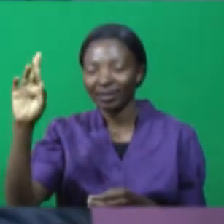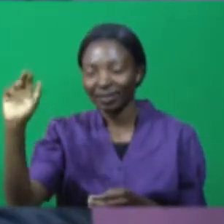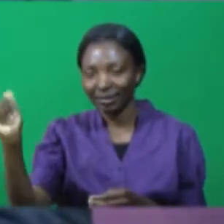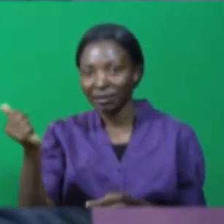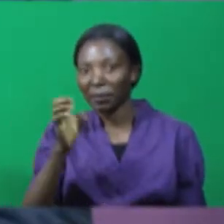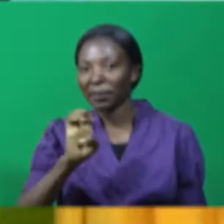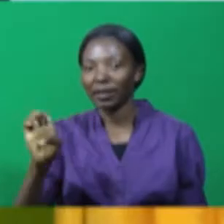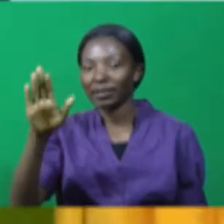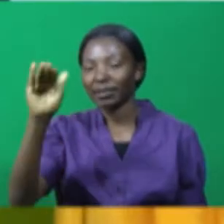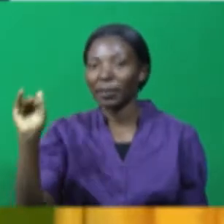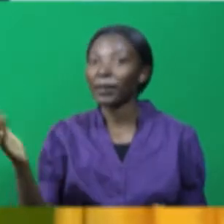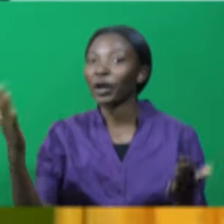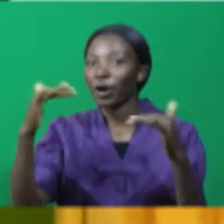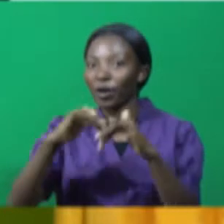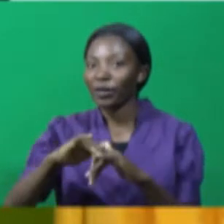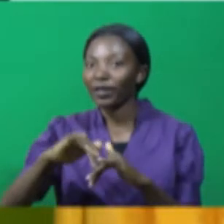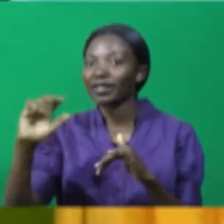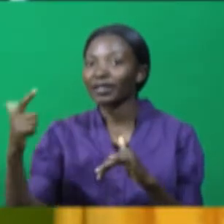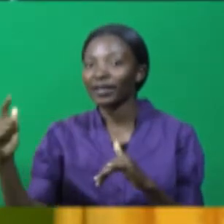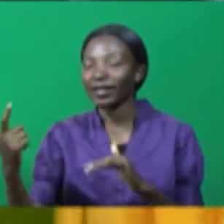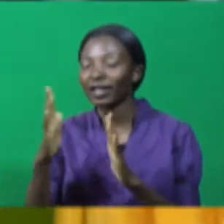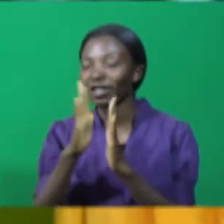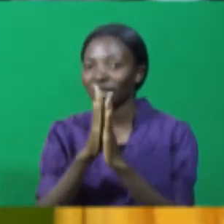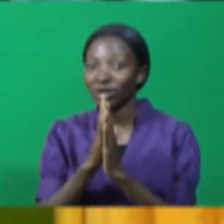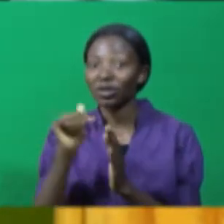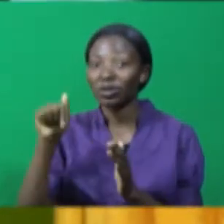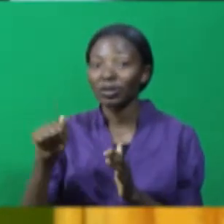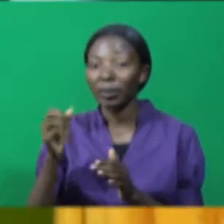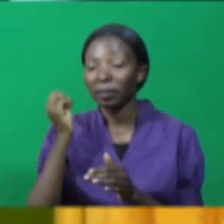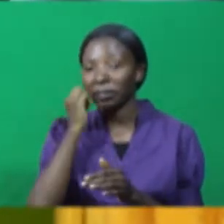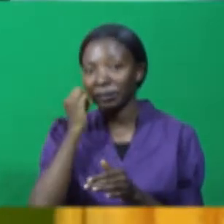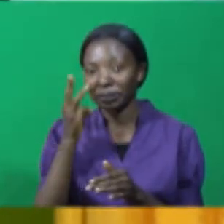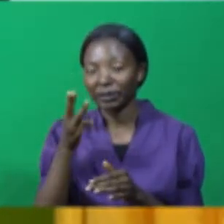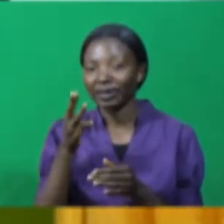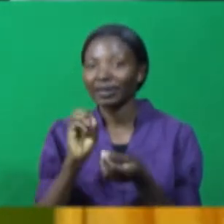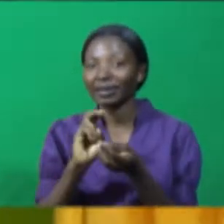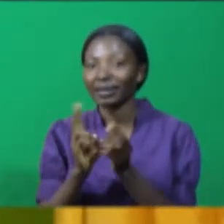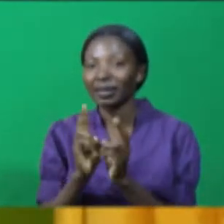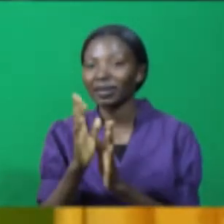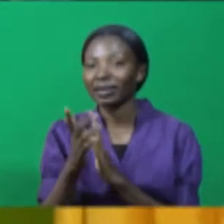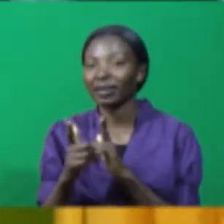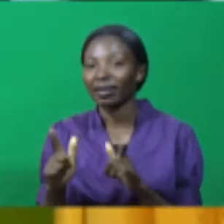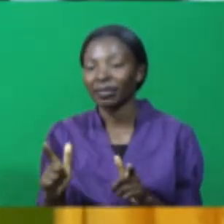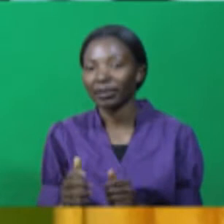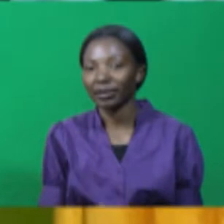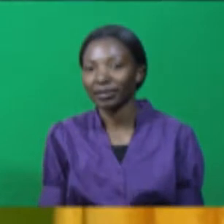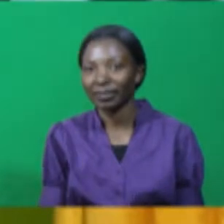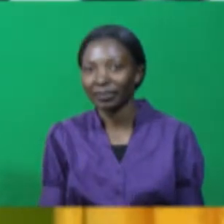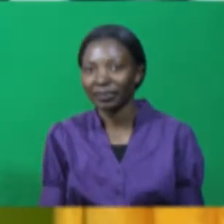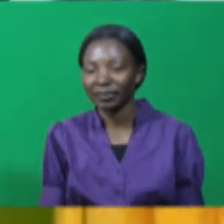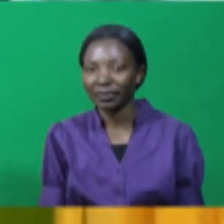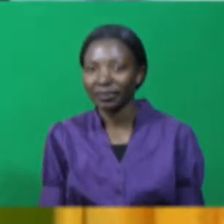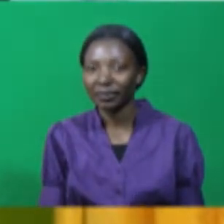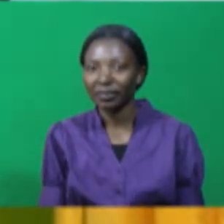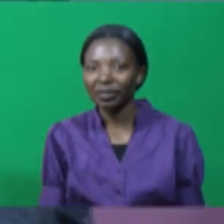Zimbabwe Conference of the Seventh-day Adventist Church. Mustudio nastina proclaim Rhodes, arikuti Siram sign language.